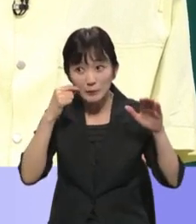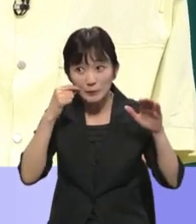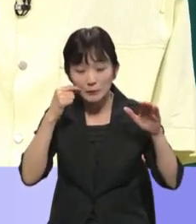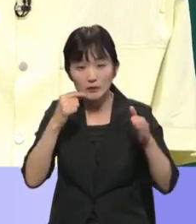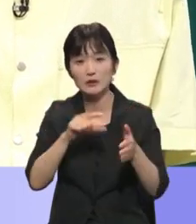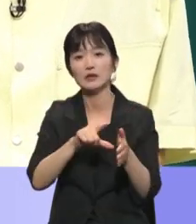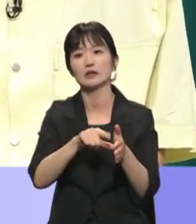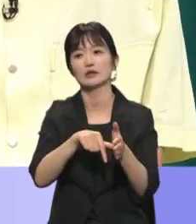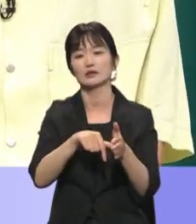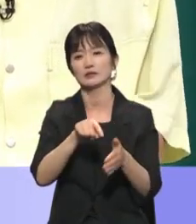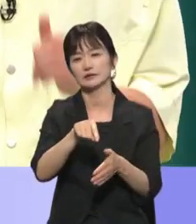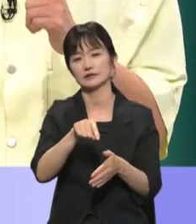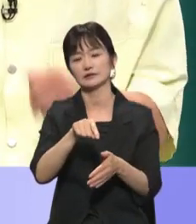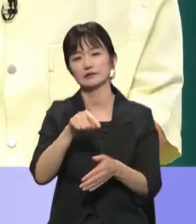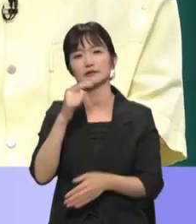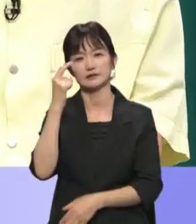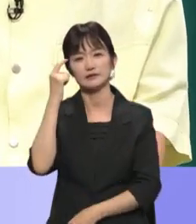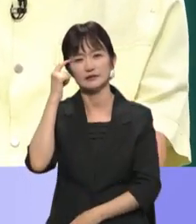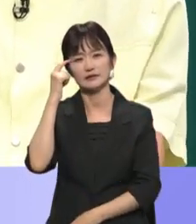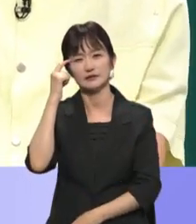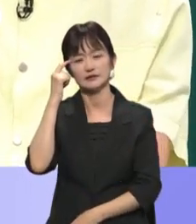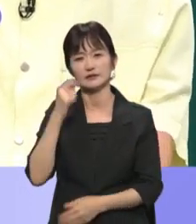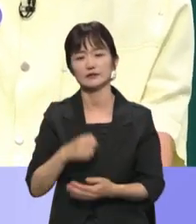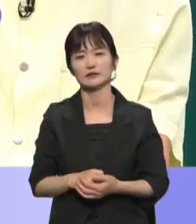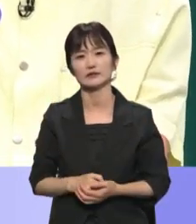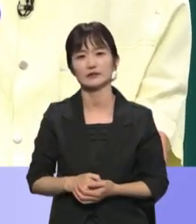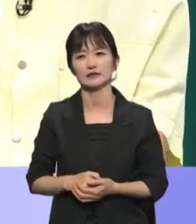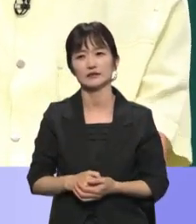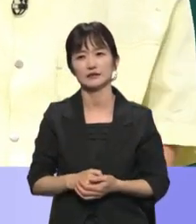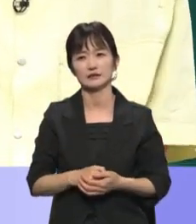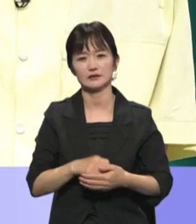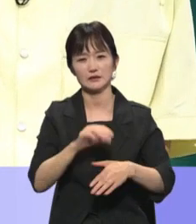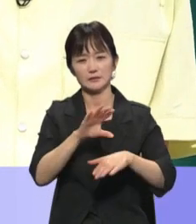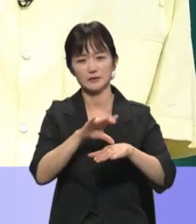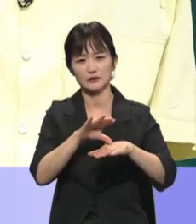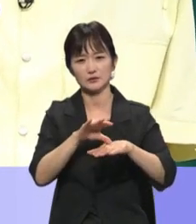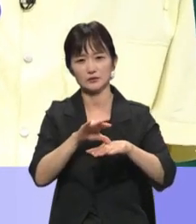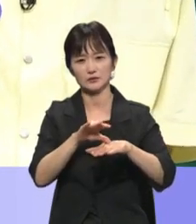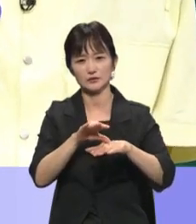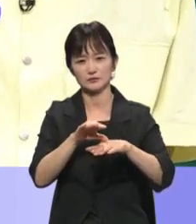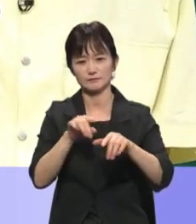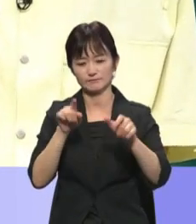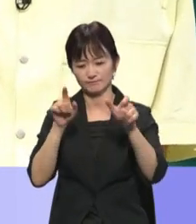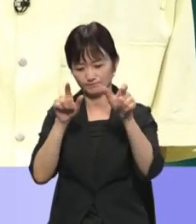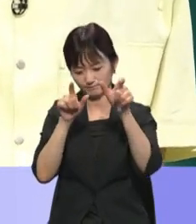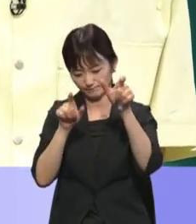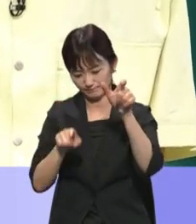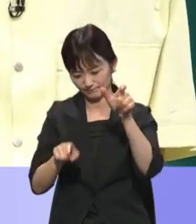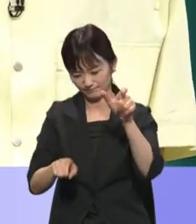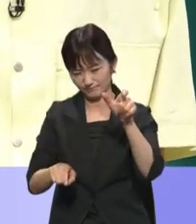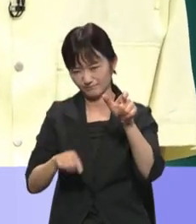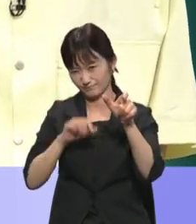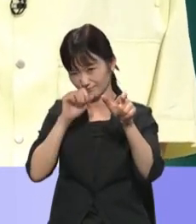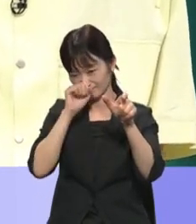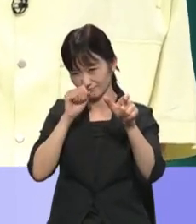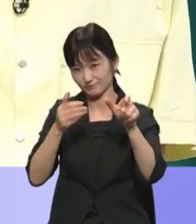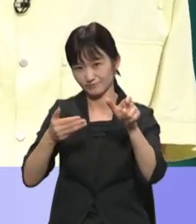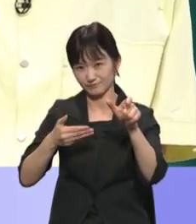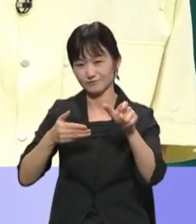시간대기 때문에 그런 걸 좀 노리고서 좋아요를 많이 얻으려고 한게 아닌가 싶기도 하고요 근데 요즘 라방이 진짜 인기이기는 합니다